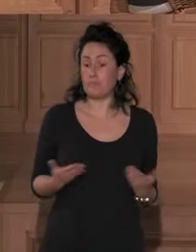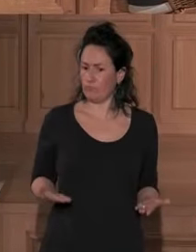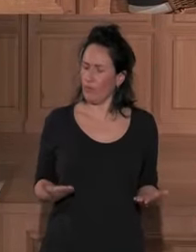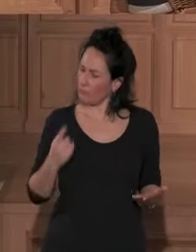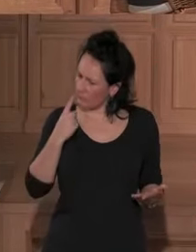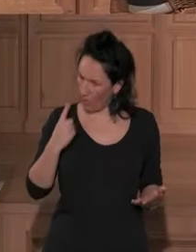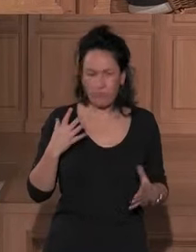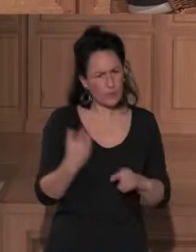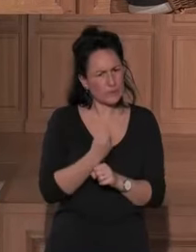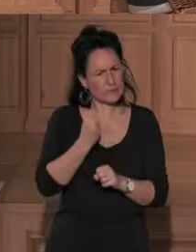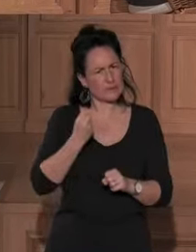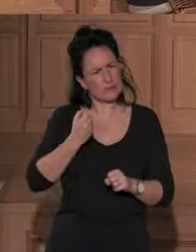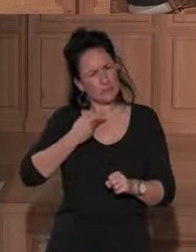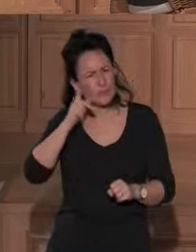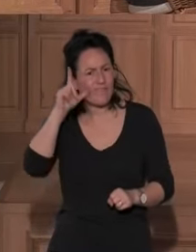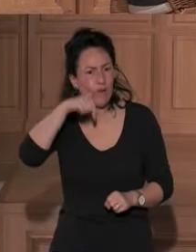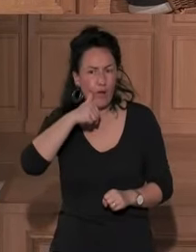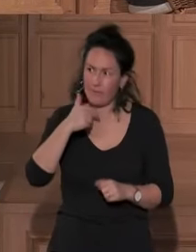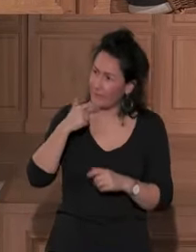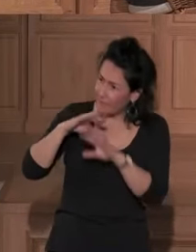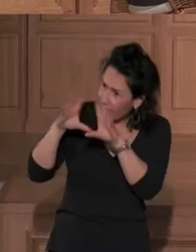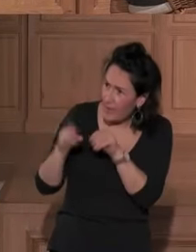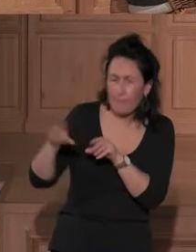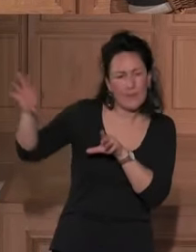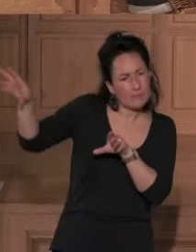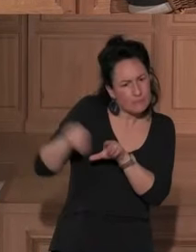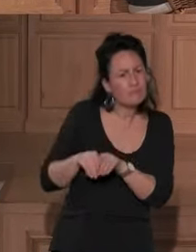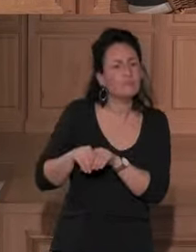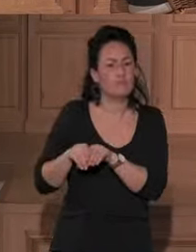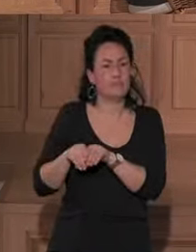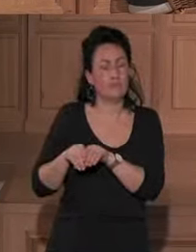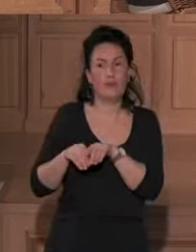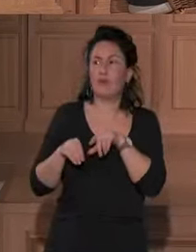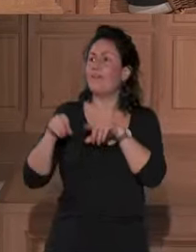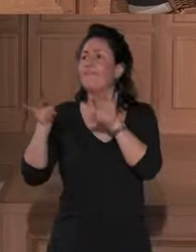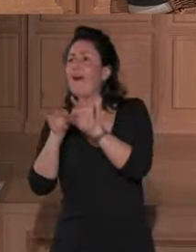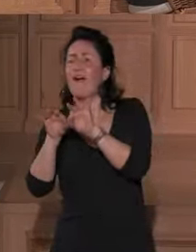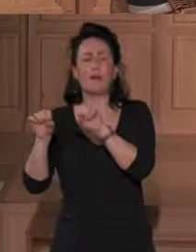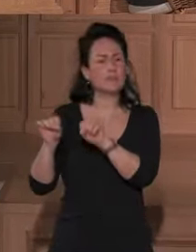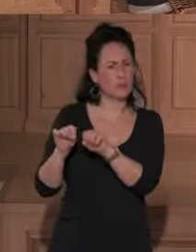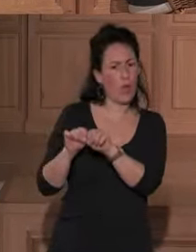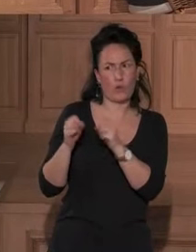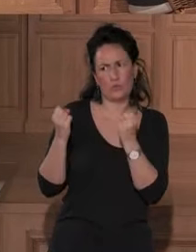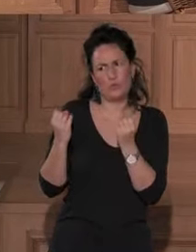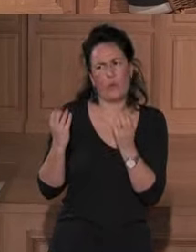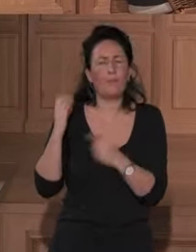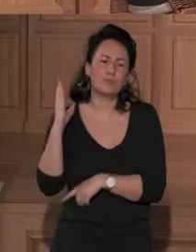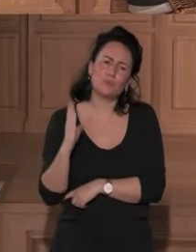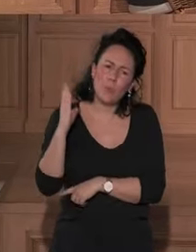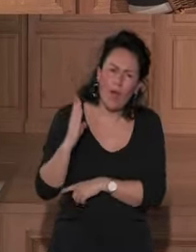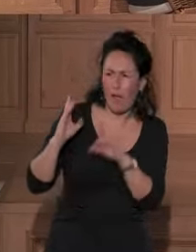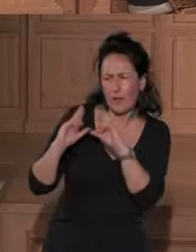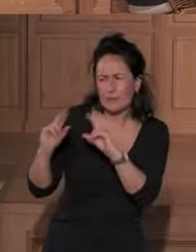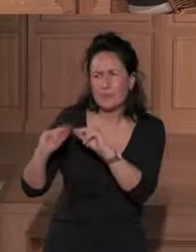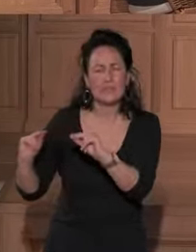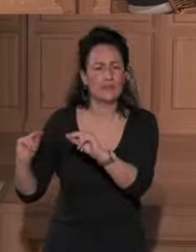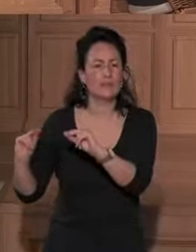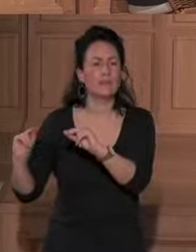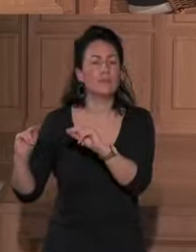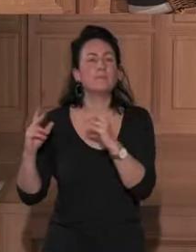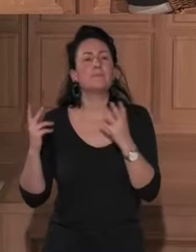changé, on accompagne aussi les familles. Parce que, en fait, les familles, les fratries surtout, ils ont besoin de... Alors, on le fait dans des